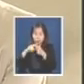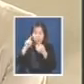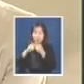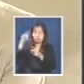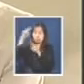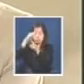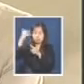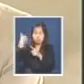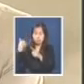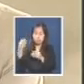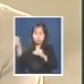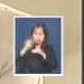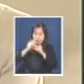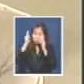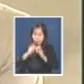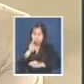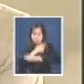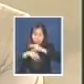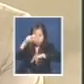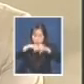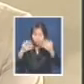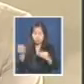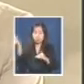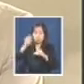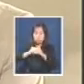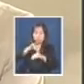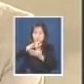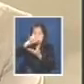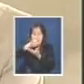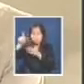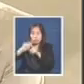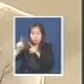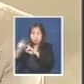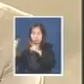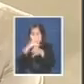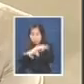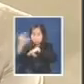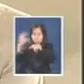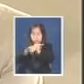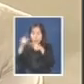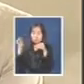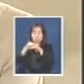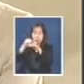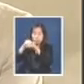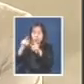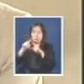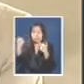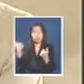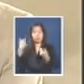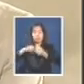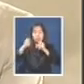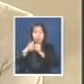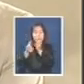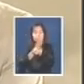การผู้ที่เดินทางเข้าออกในประเทศแล้วก็กำลังที่จะประชุมกันในส่วนของการที่จะแก้ไขปัญหาเรื่องอุปสรร